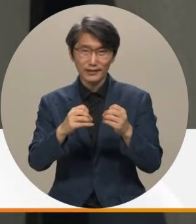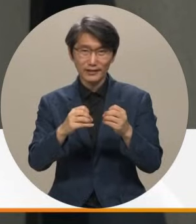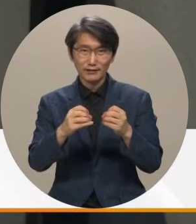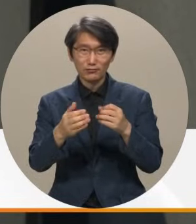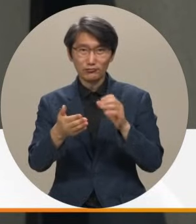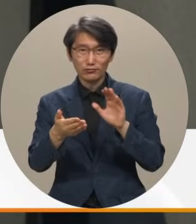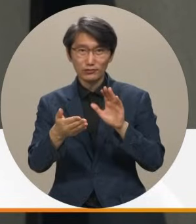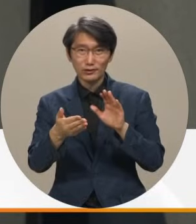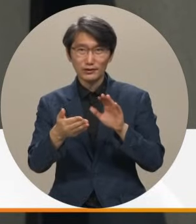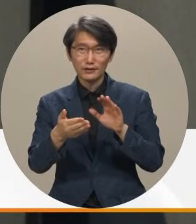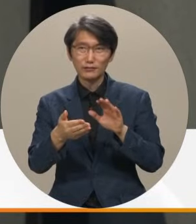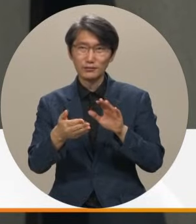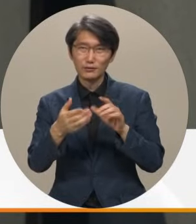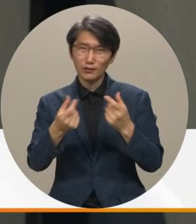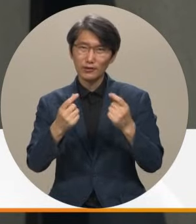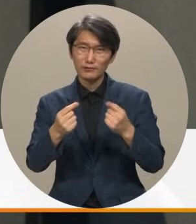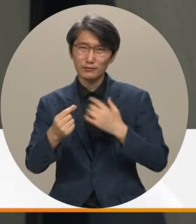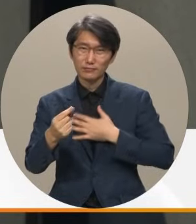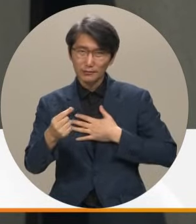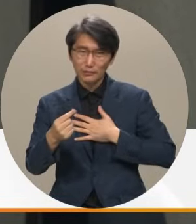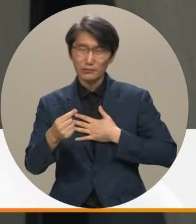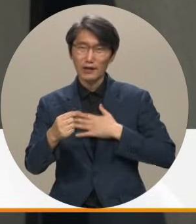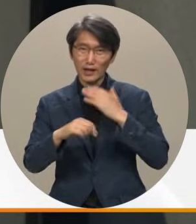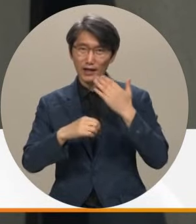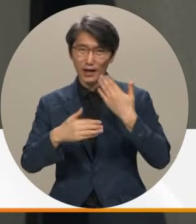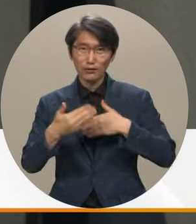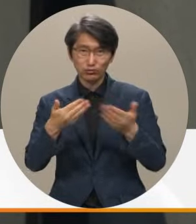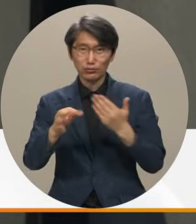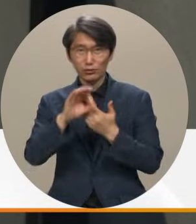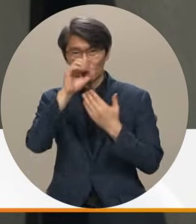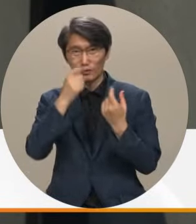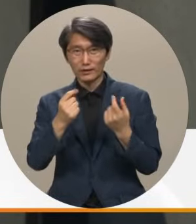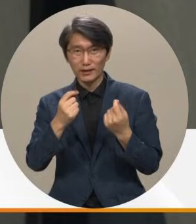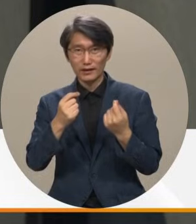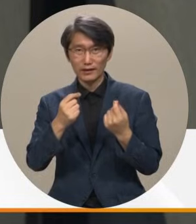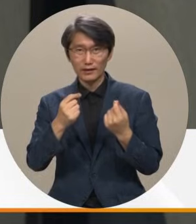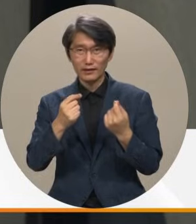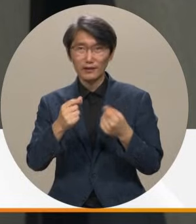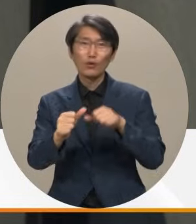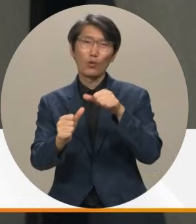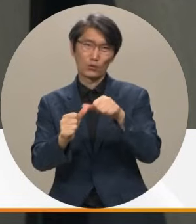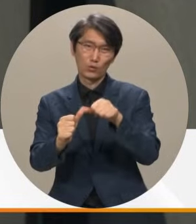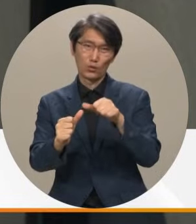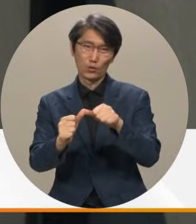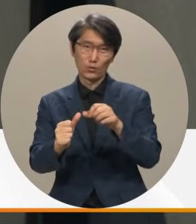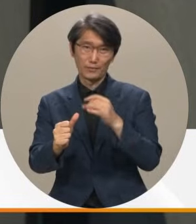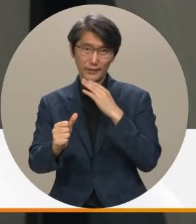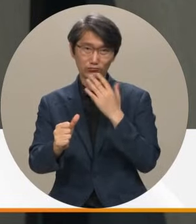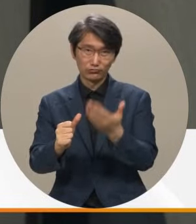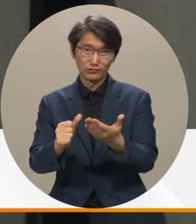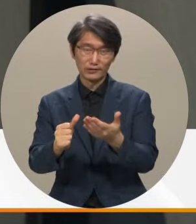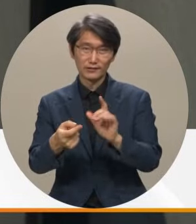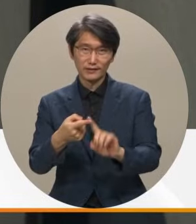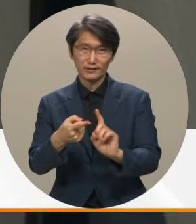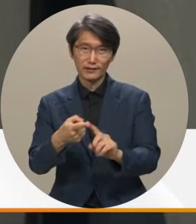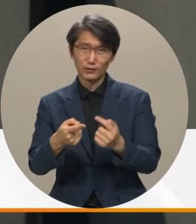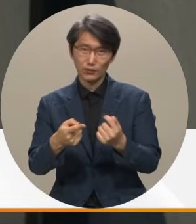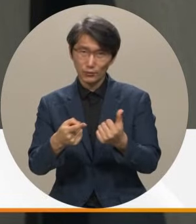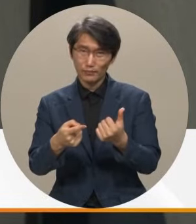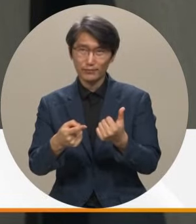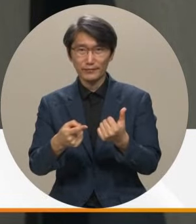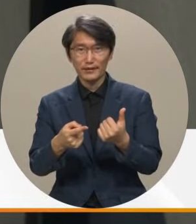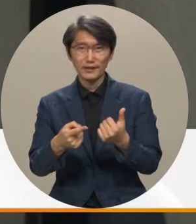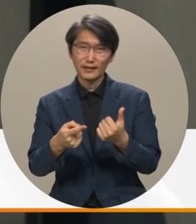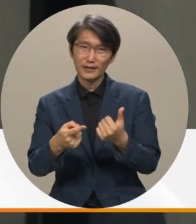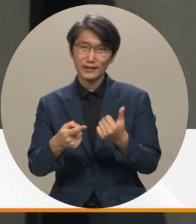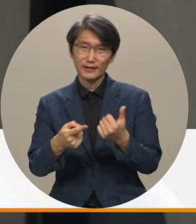나서 그런 조치가 있었으면 좋았을 것이다. 네. 왜 그러냐면 진실화해 위원회는 권고를 하게 돼 있거든요. 그런 점에서 아마도 약간